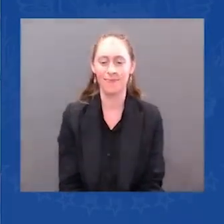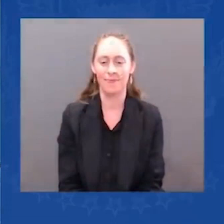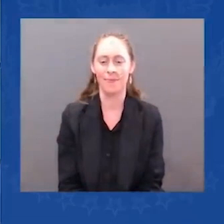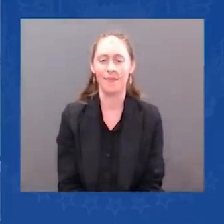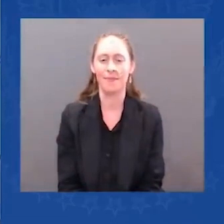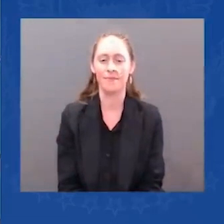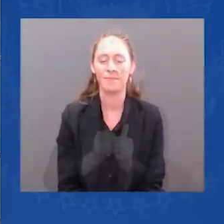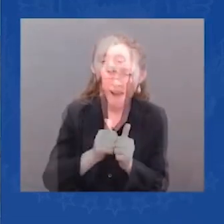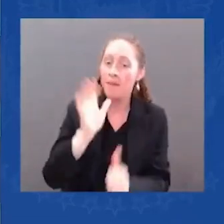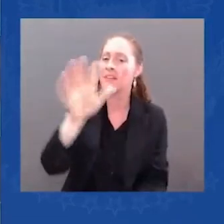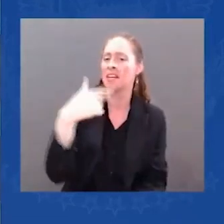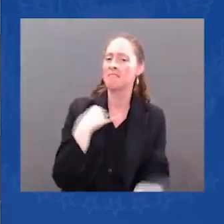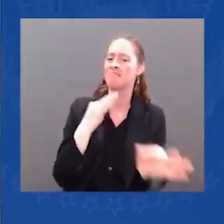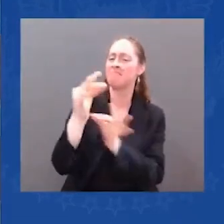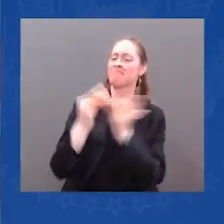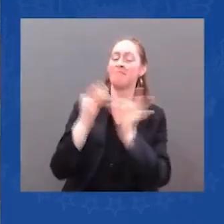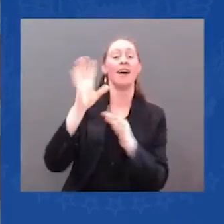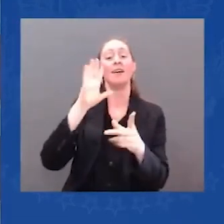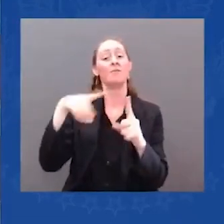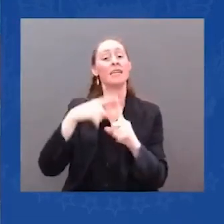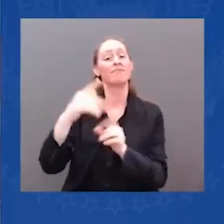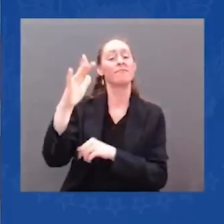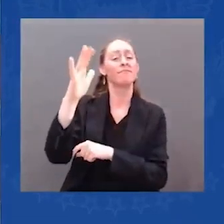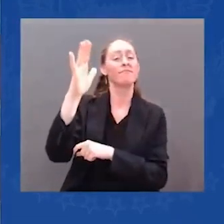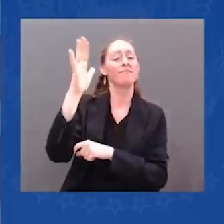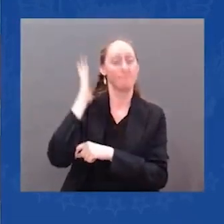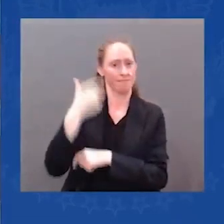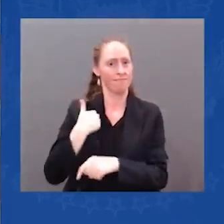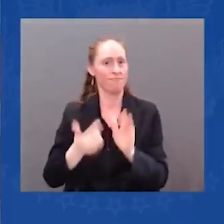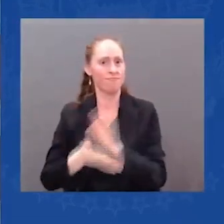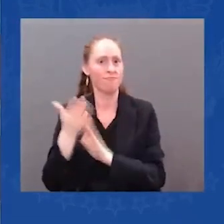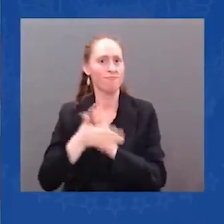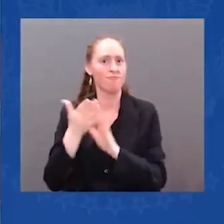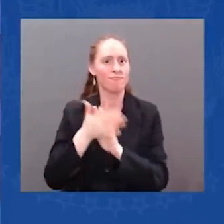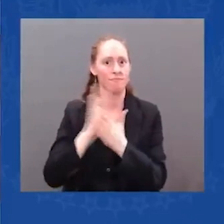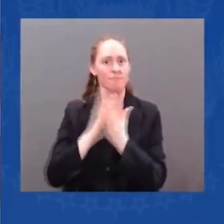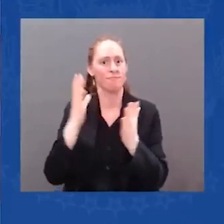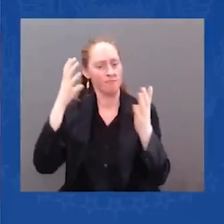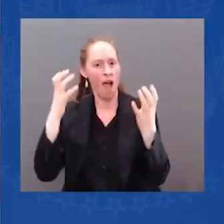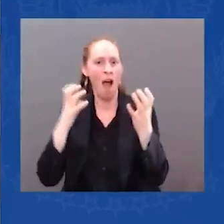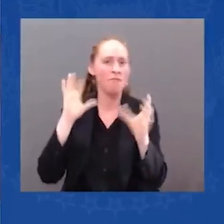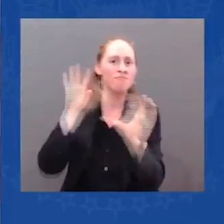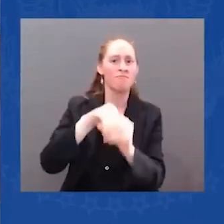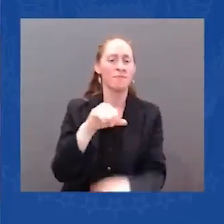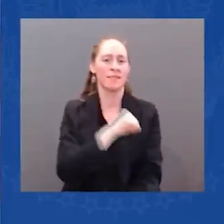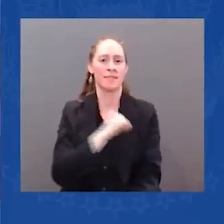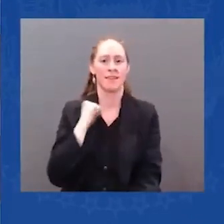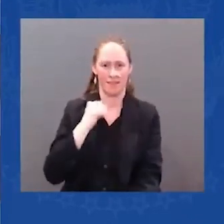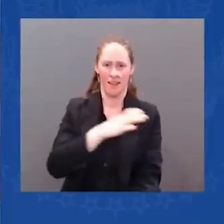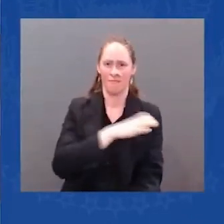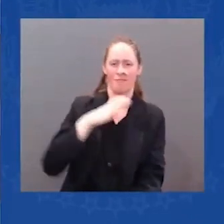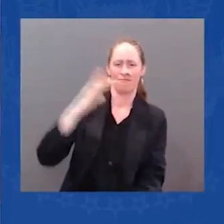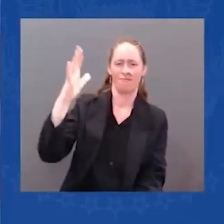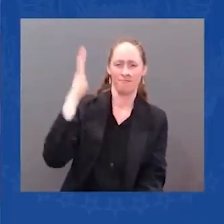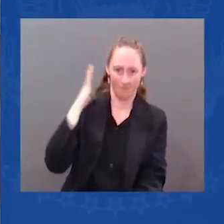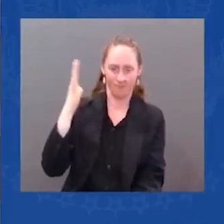退无可退的窘境，极可能狗急跳墙，包括对美国企业发动网络袭击。拜登劝告企业强化